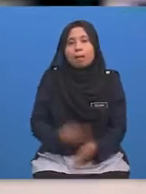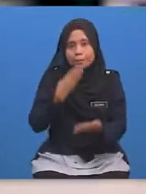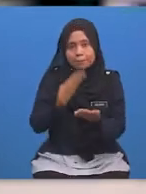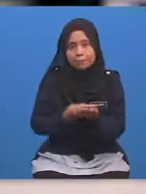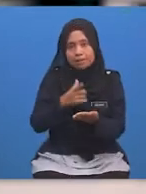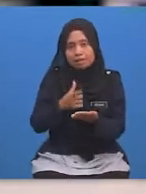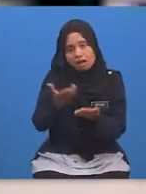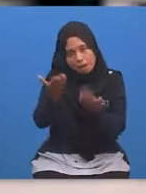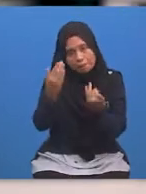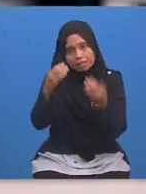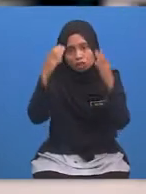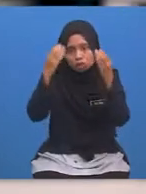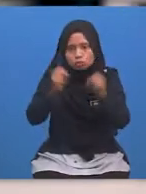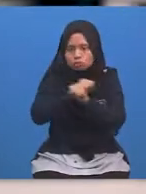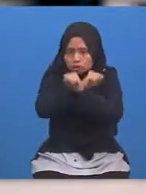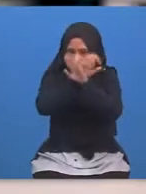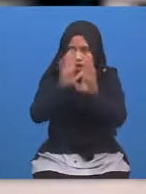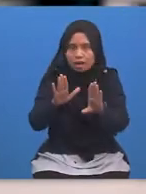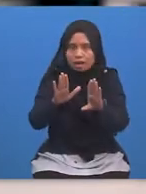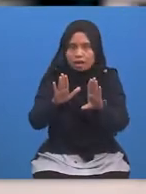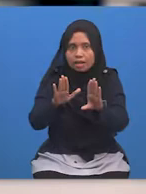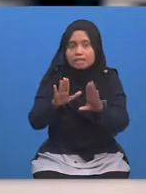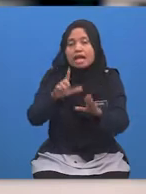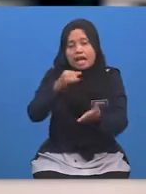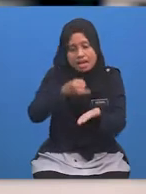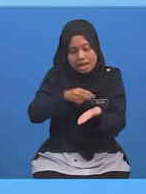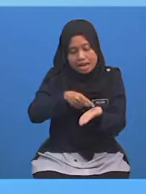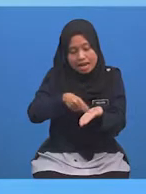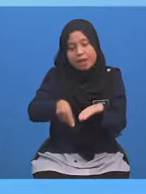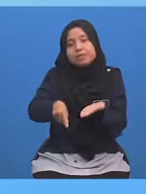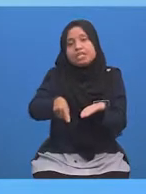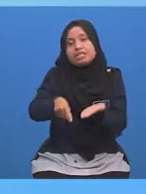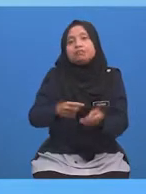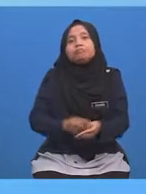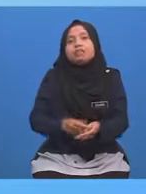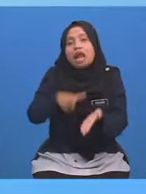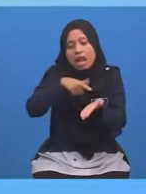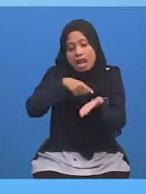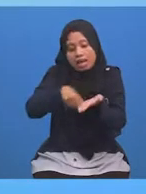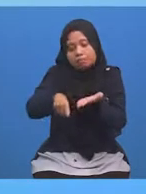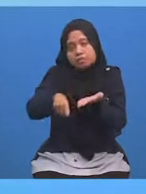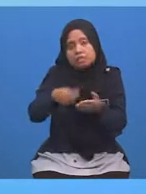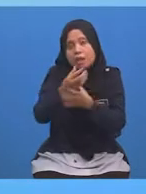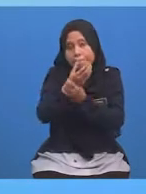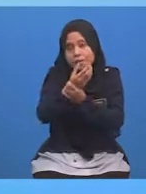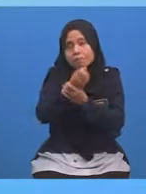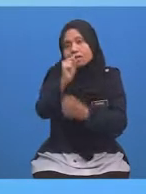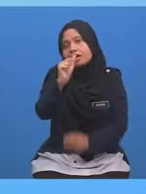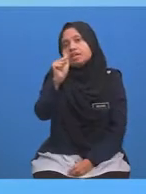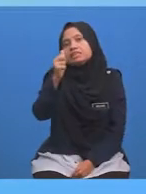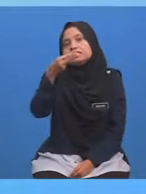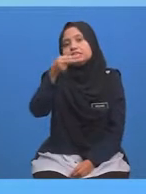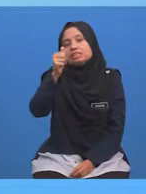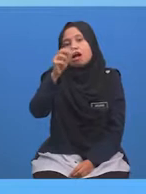Baiklah, mari cikgu terangkan liability pula. Liability pemegang saham